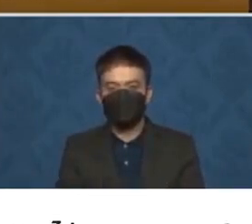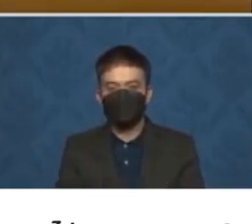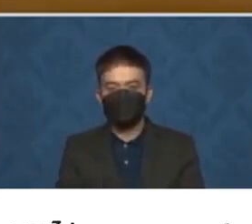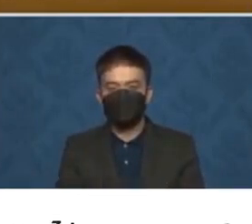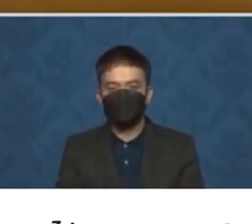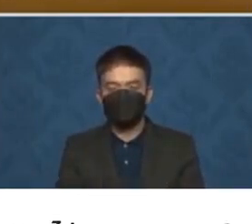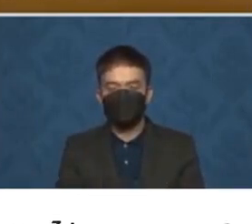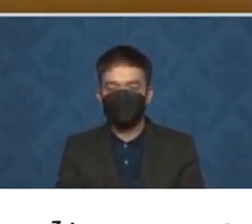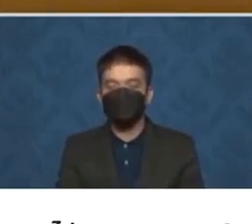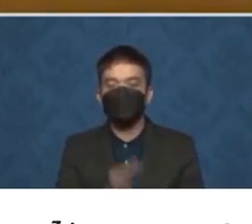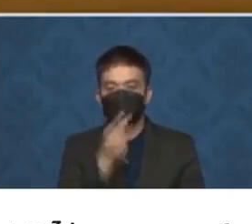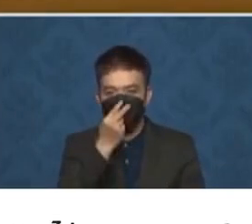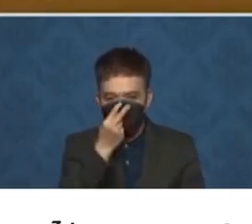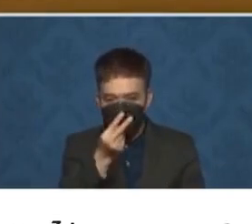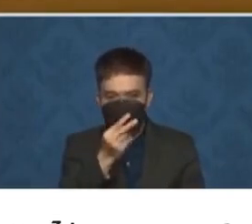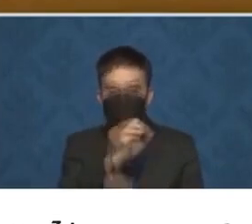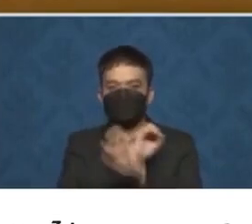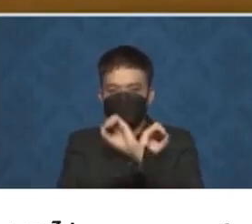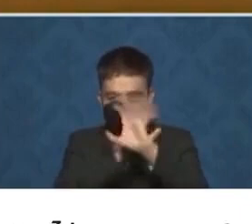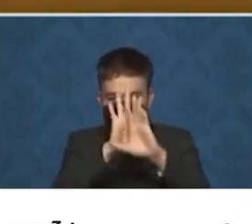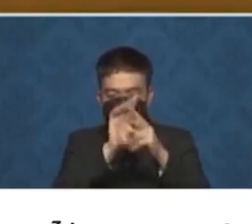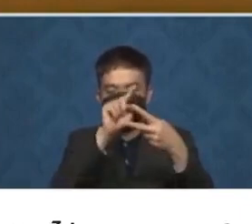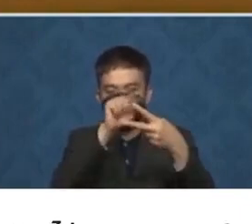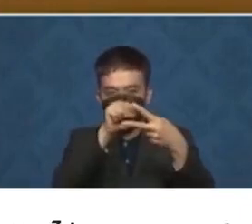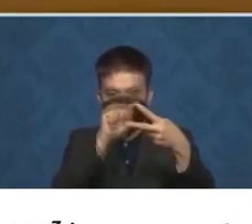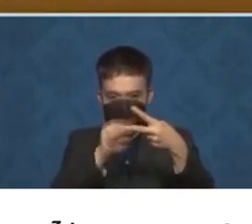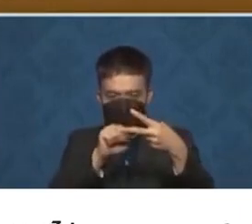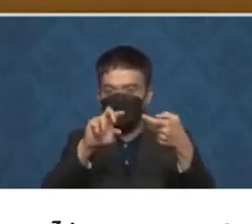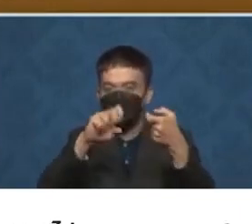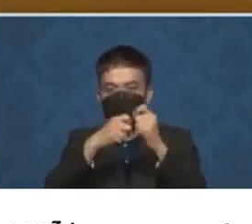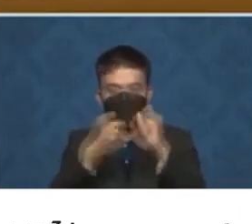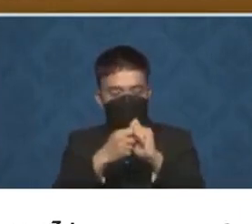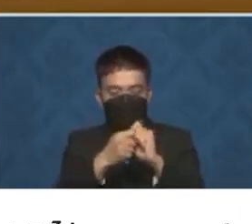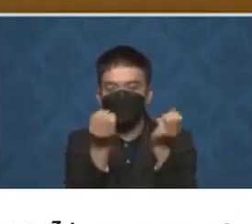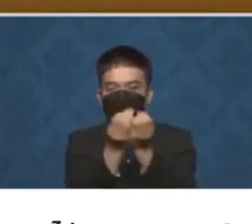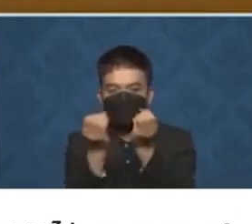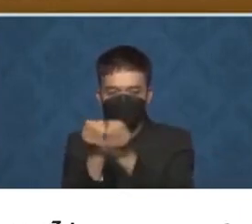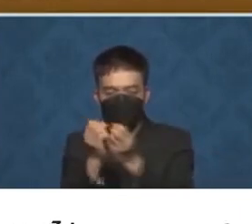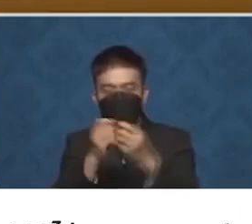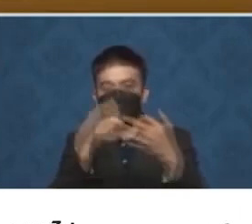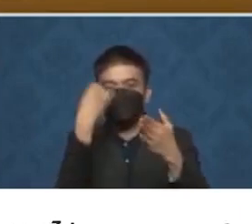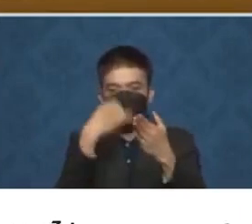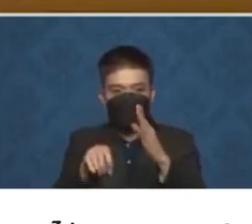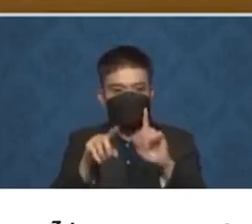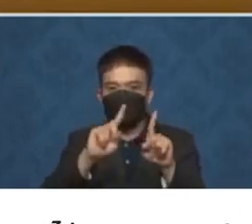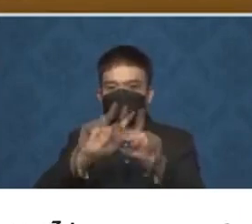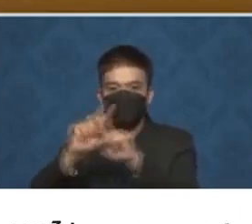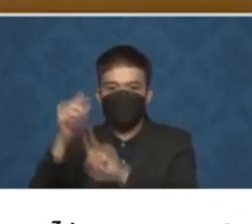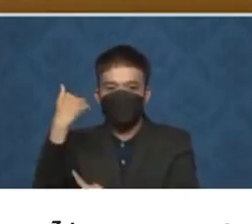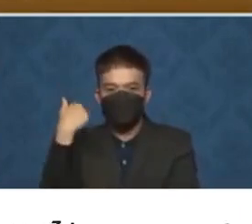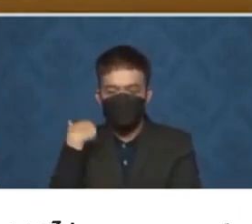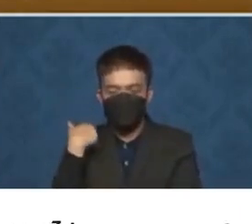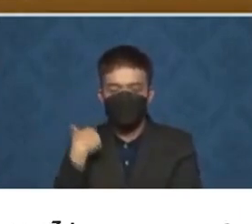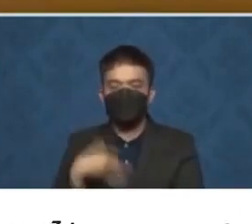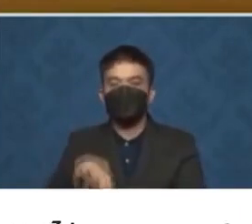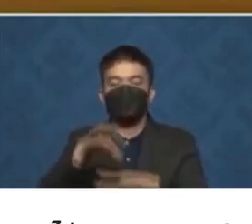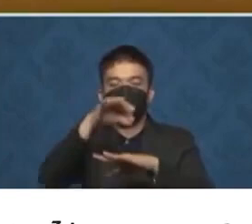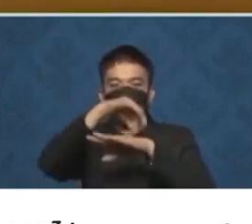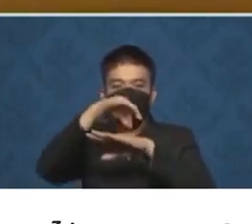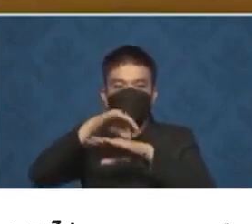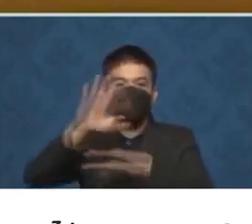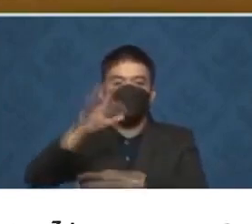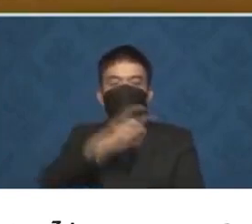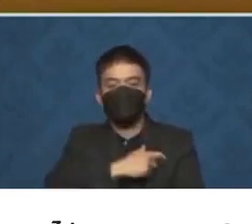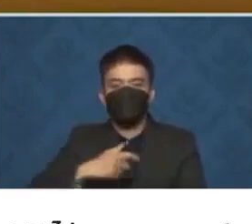ย่อมเป็นที่ประจักษ์ว่าทำให้เกิดผลเช่นใดตั้งแต่พระสถานะพระอำนา